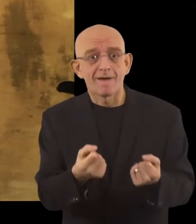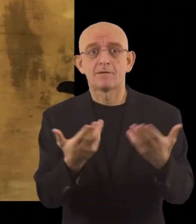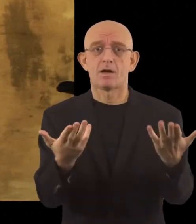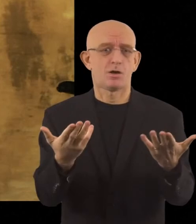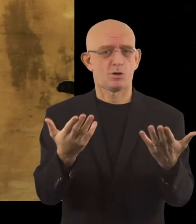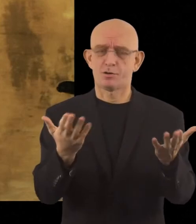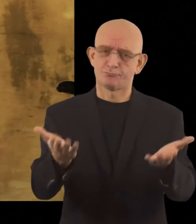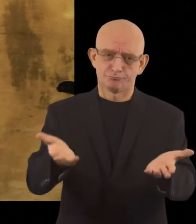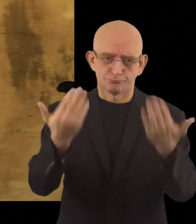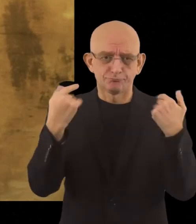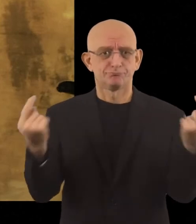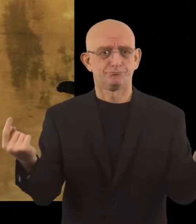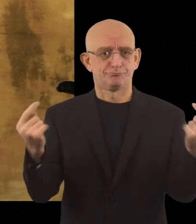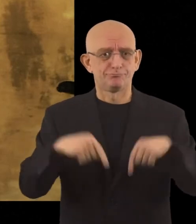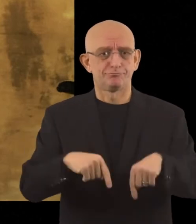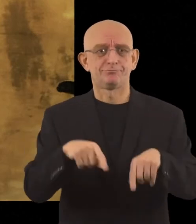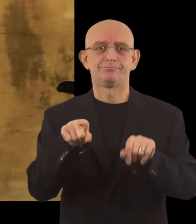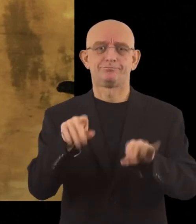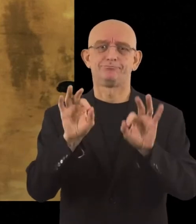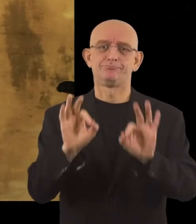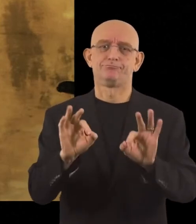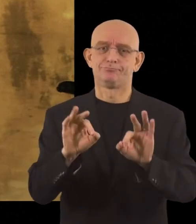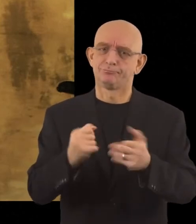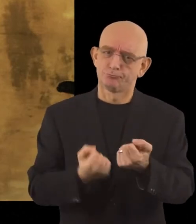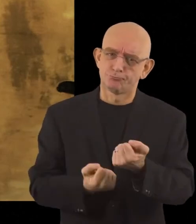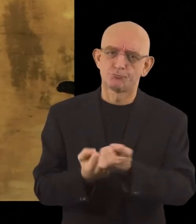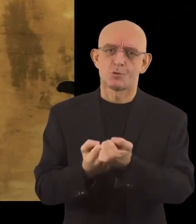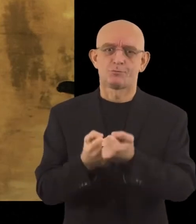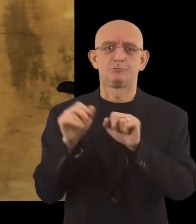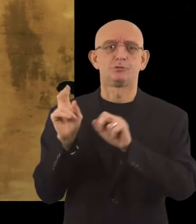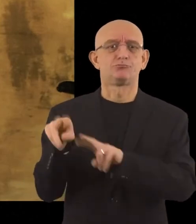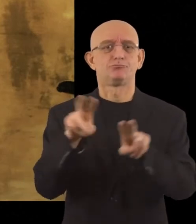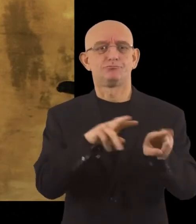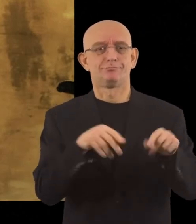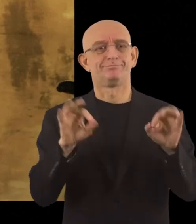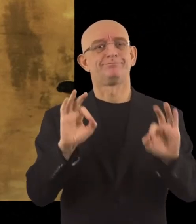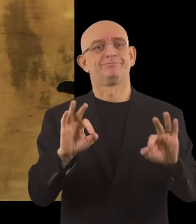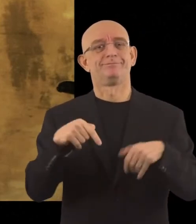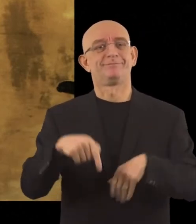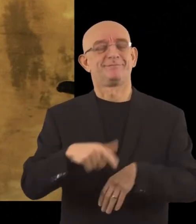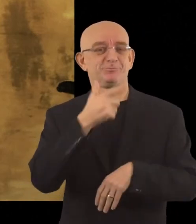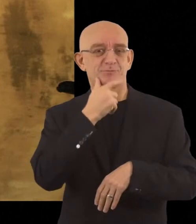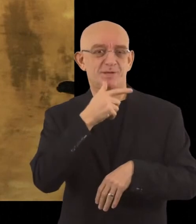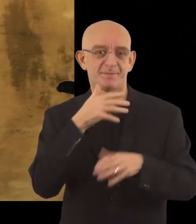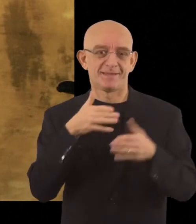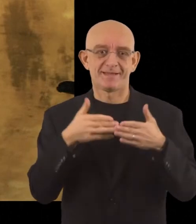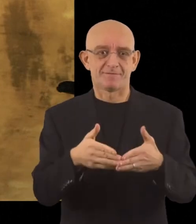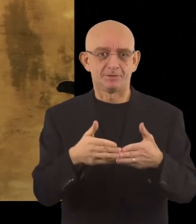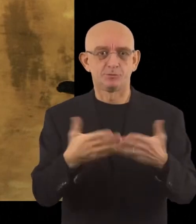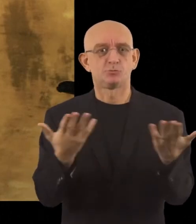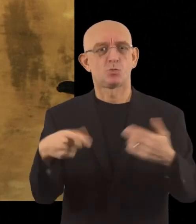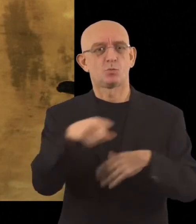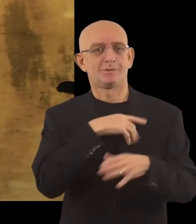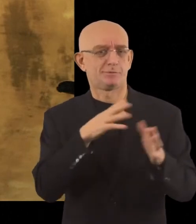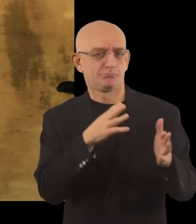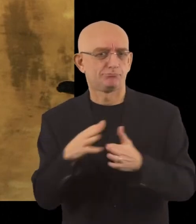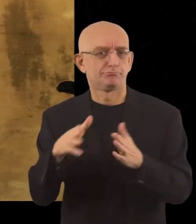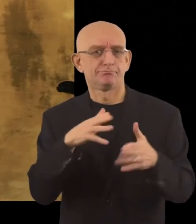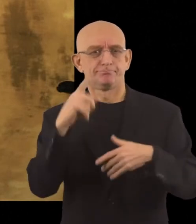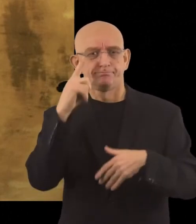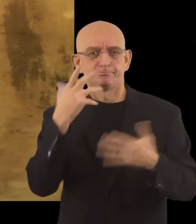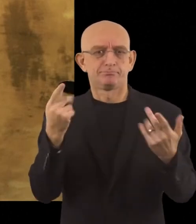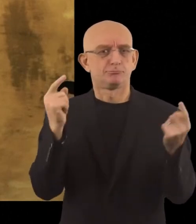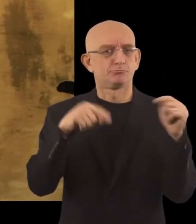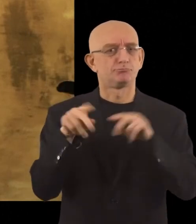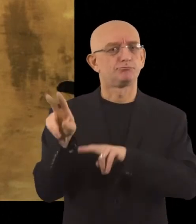eine Behinderung haben, so bestmöglich in Bremerhaven zu betreuen und zu begleiten, wie das möglich ist. Wir haben uns also aufgemacht,